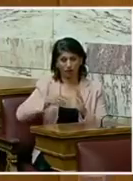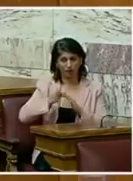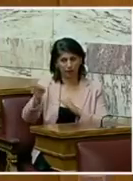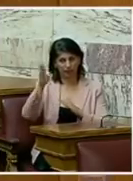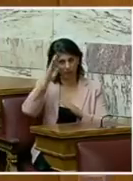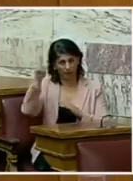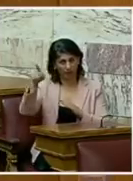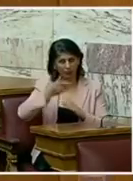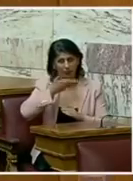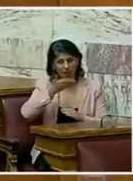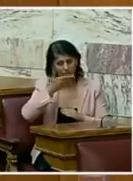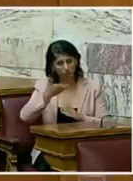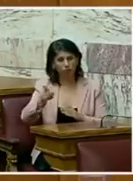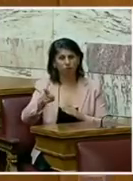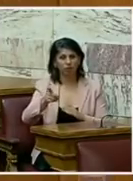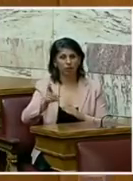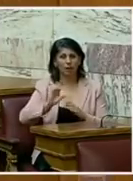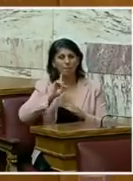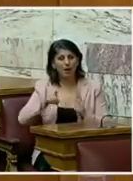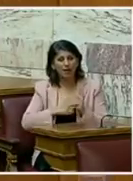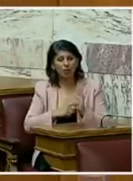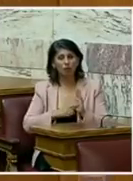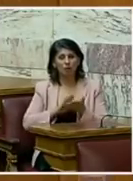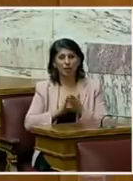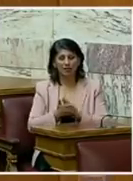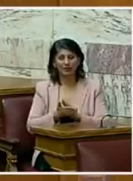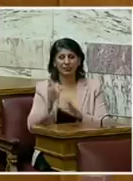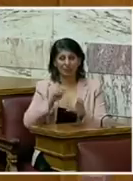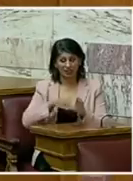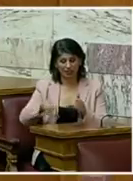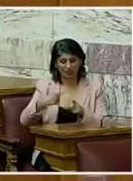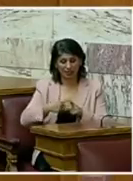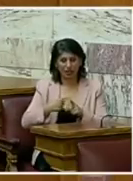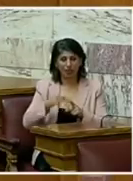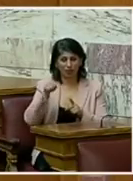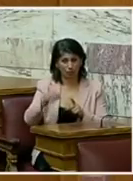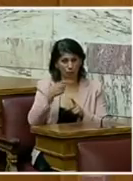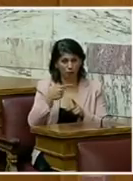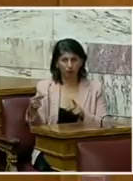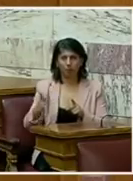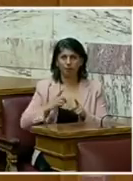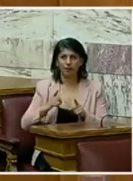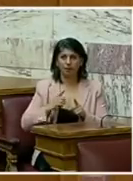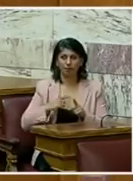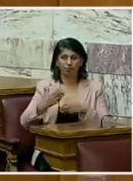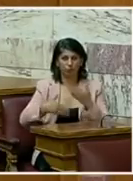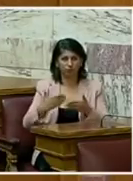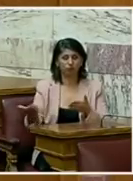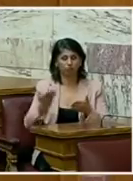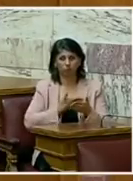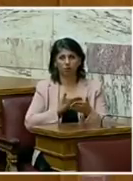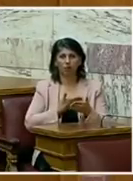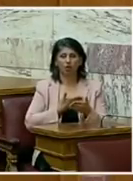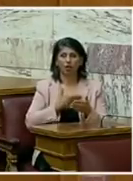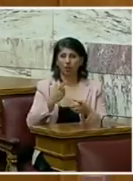προκειμένου να καταθέσουν σχετικά με αθέμητες και παράνομες πρακτικές της εταιρείας στη χώρα μας. Και ότι το εν λόγω θέμα αναμένεται να κλονίσει το πολιτικό και διοικητικό σύστημα της